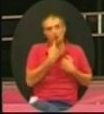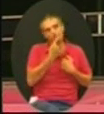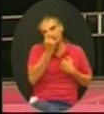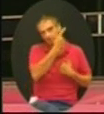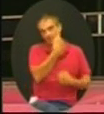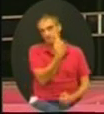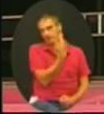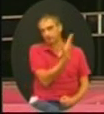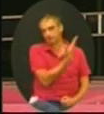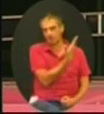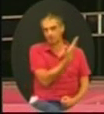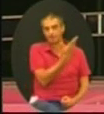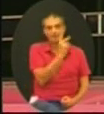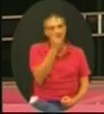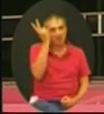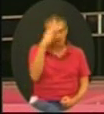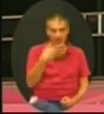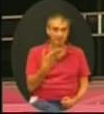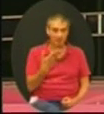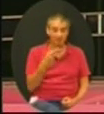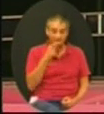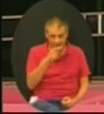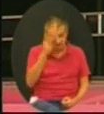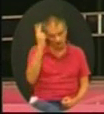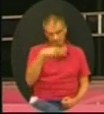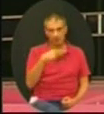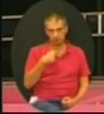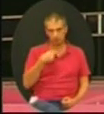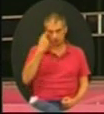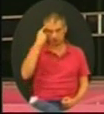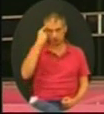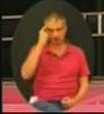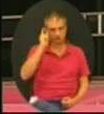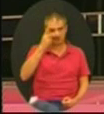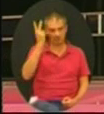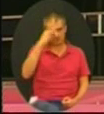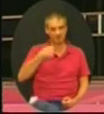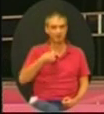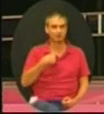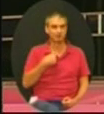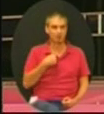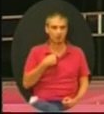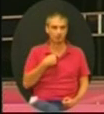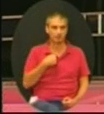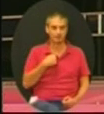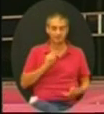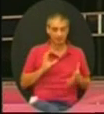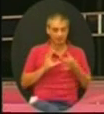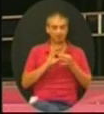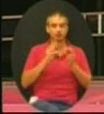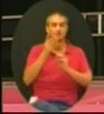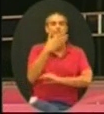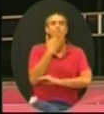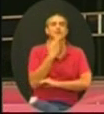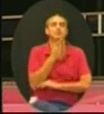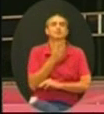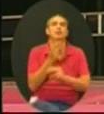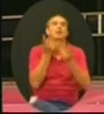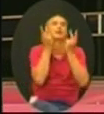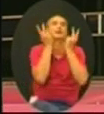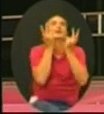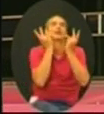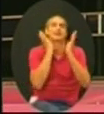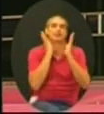הם בעצמם, וההבנה, וזאת ההבנה שאני חושבת שצריכה לחלחל אצלנו, הקשר עם מדינת ישראל הוא